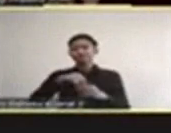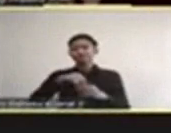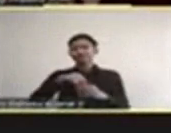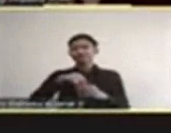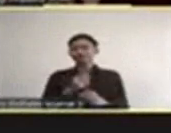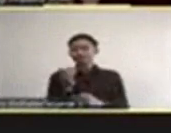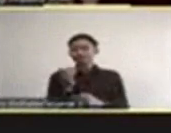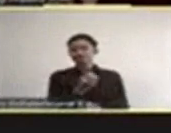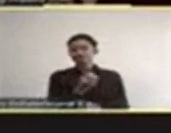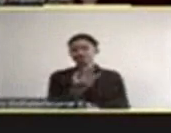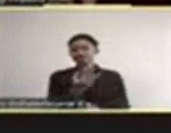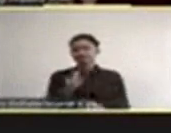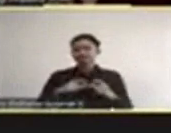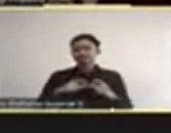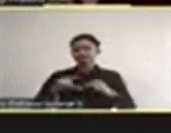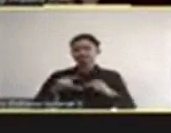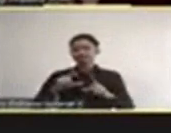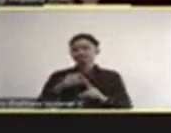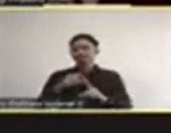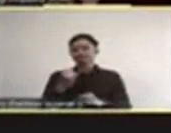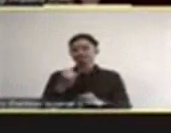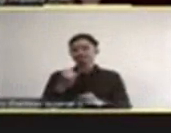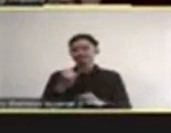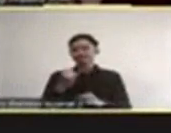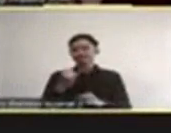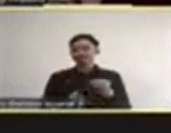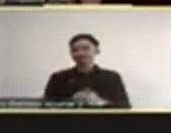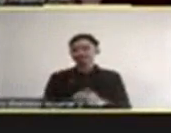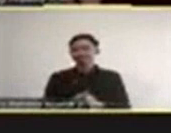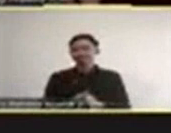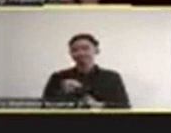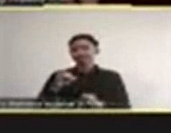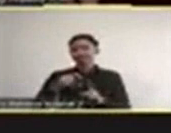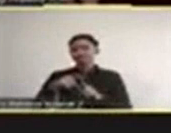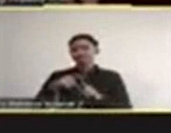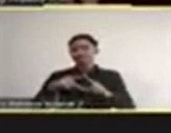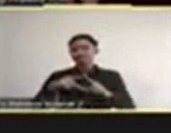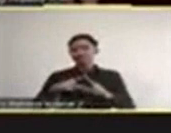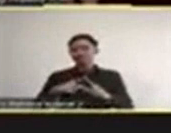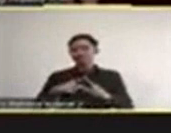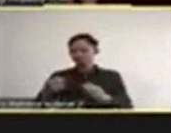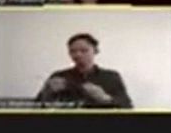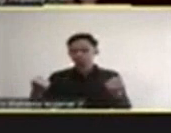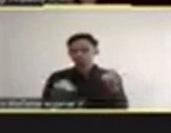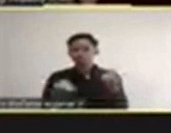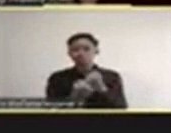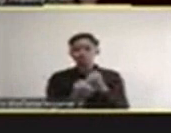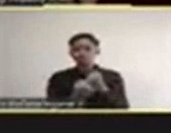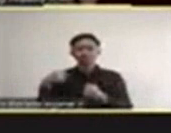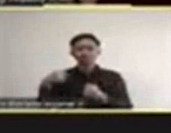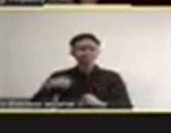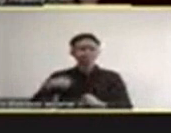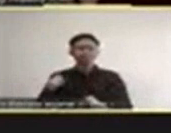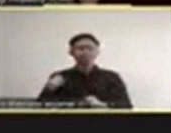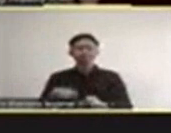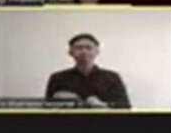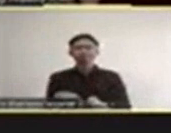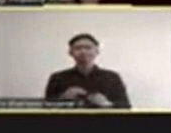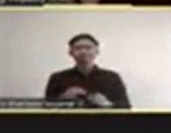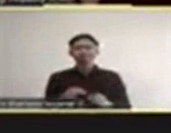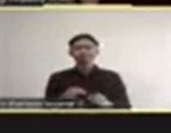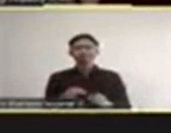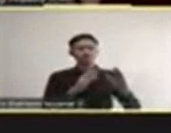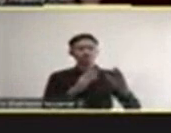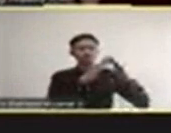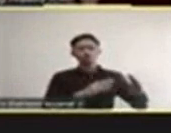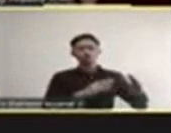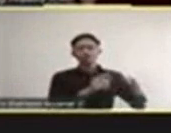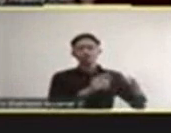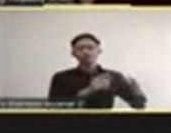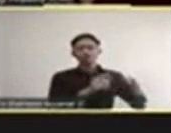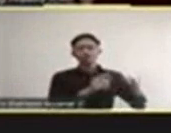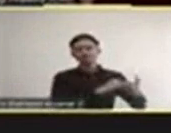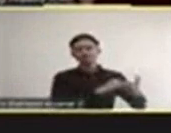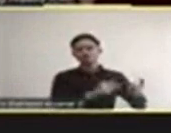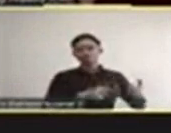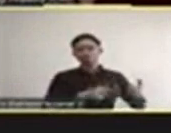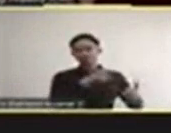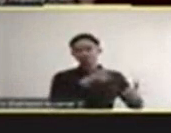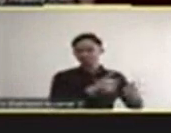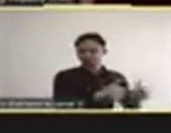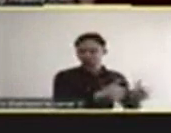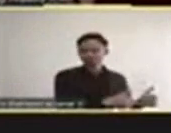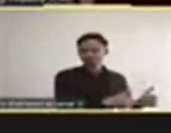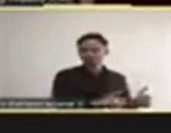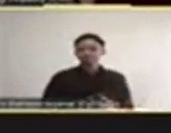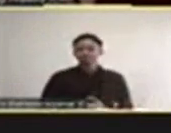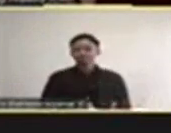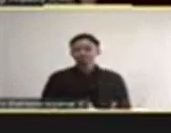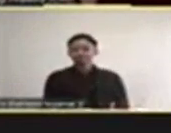pertama, IDAI mendukung dan mengapresiasi kebijakan Kementerian Pendidikan dan Kebudayaan, menjadikan rumah sebagai sekolah menjalankan peran aktif dari